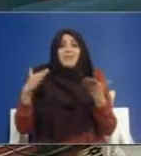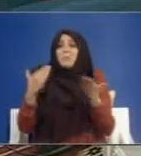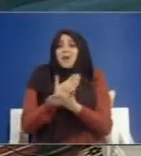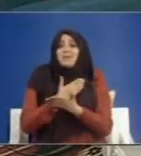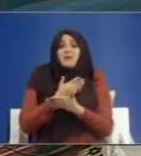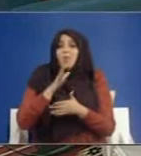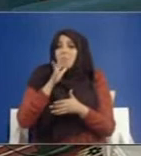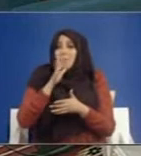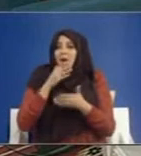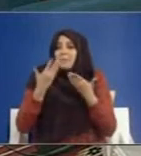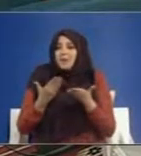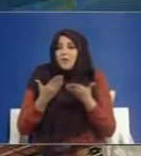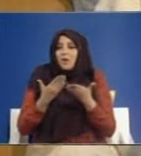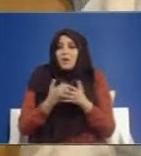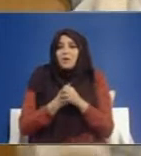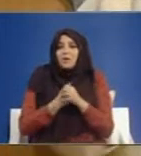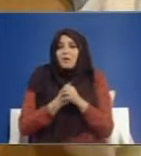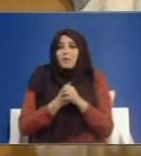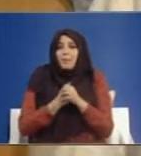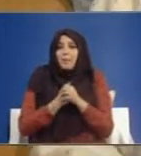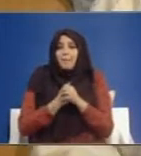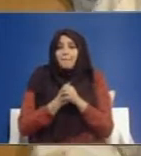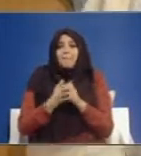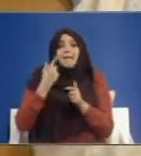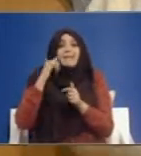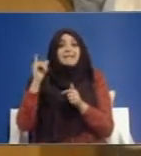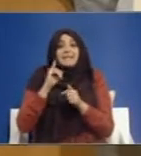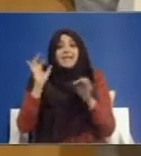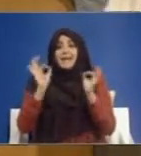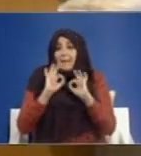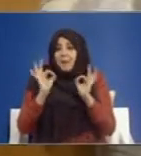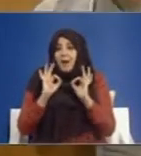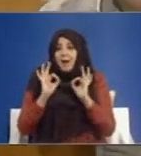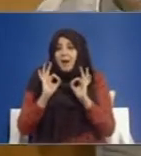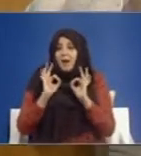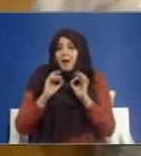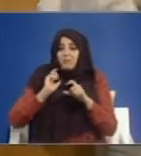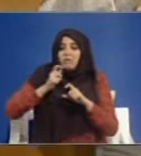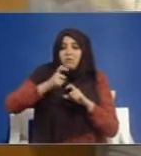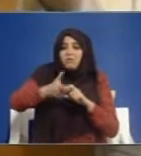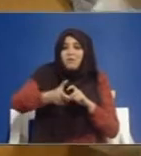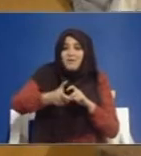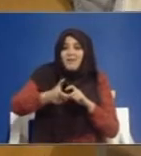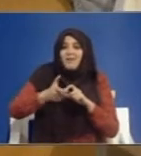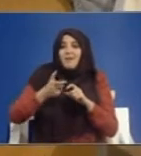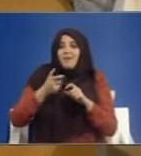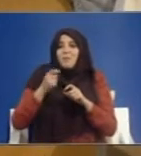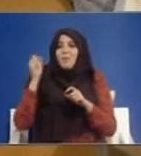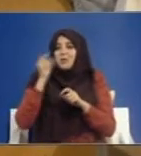ترتبش عليه اذا لم يترتب. اي نعم. اذا لم يترتب في قضية التزوير ولا التصريح